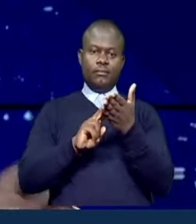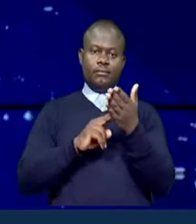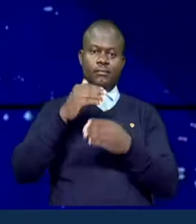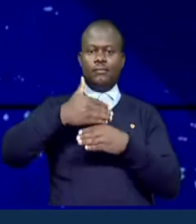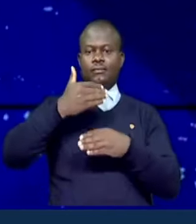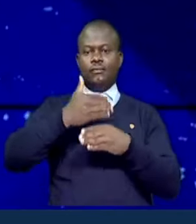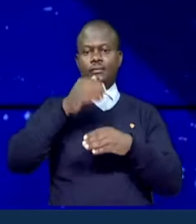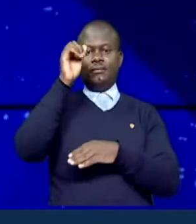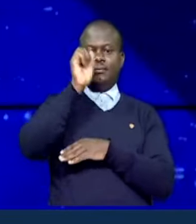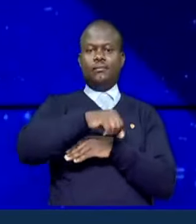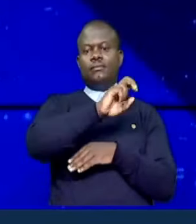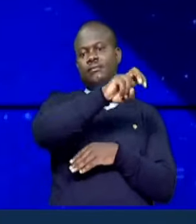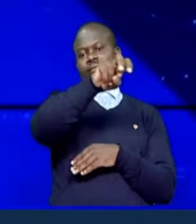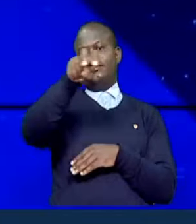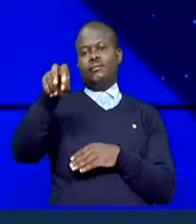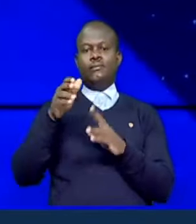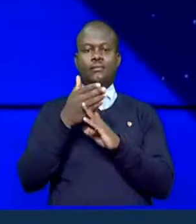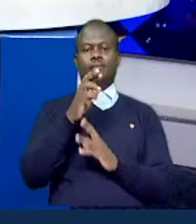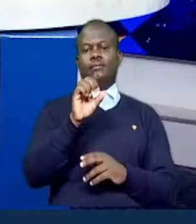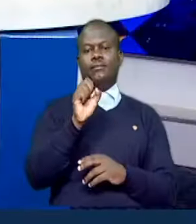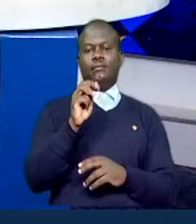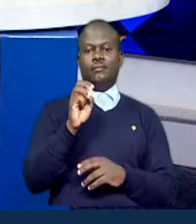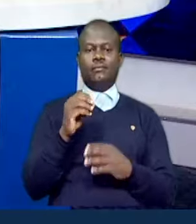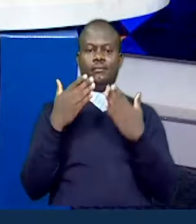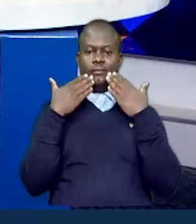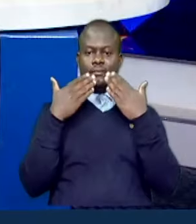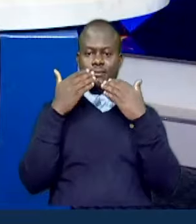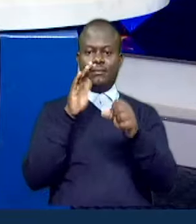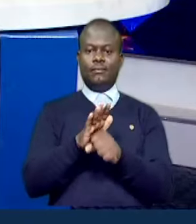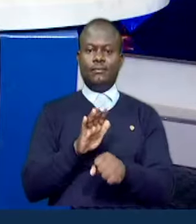umupaka kurusha kuzenguruka ngo unyure rusumo ariho kure reka ngushimire Pasco Buhora murakoze cyane.